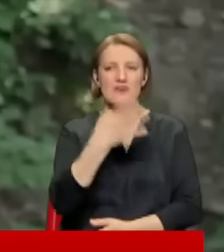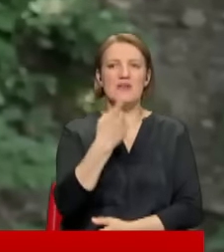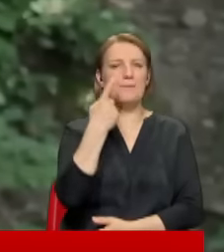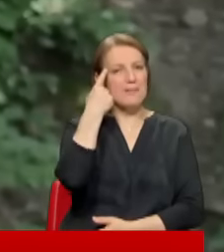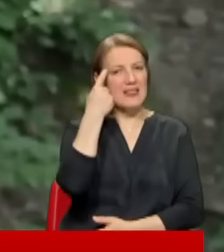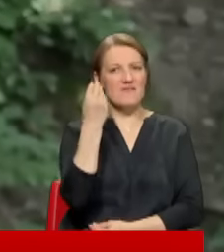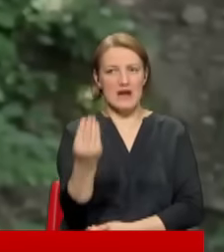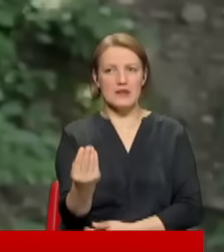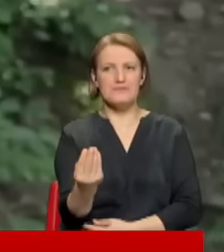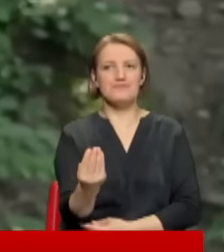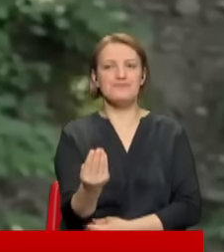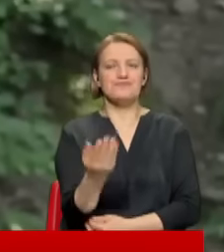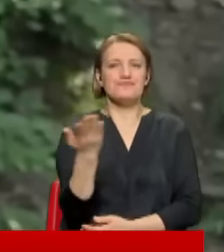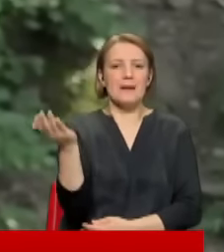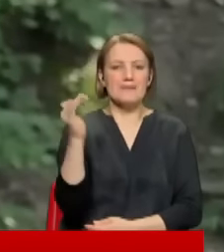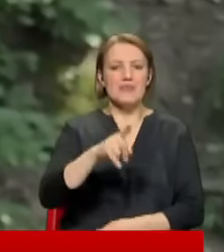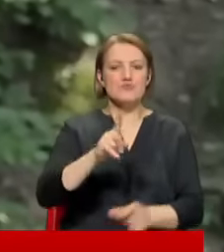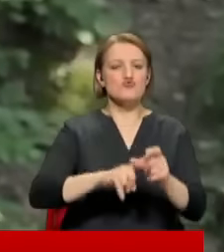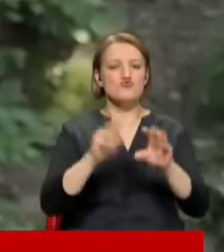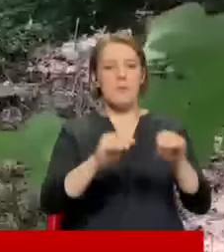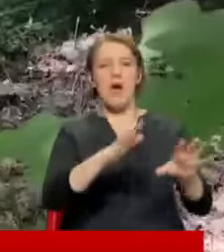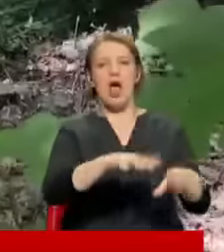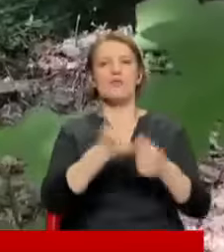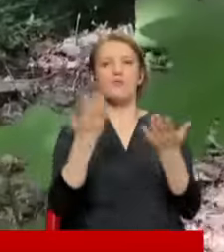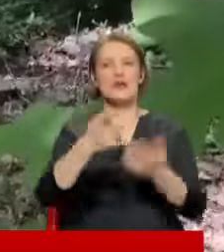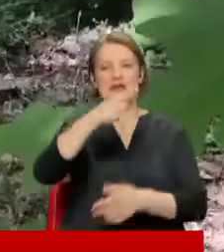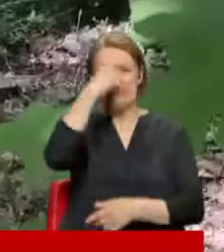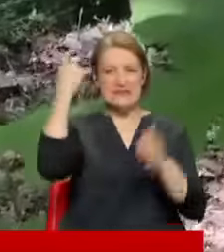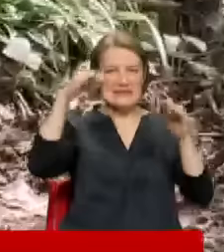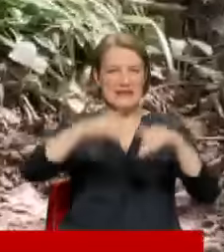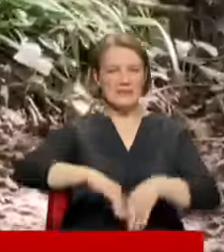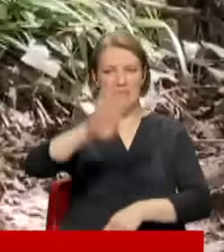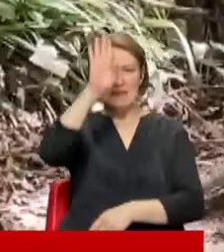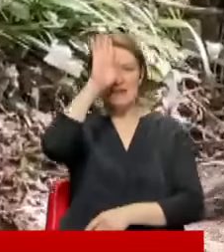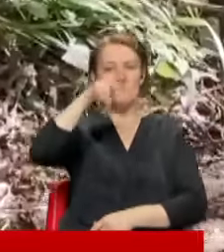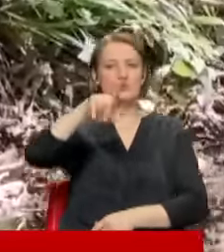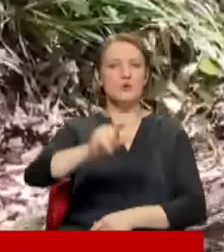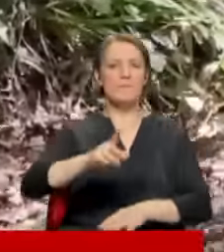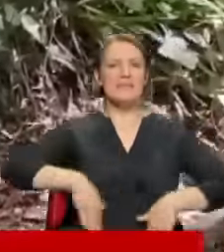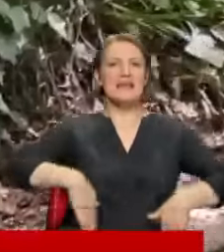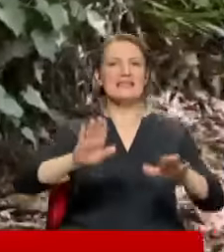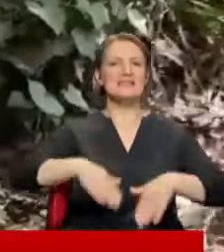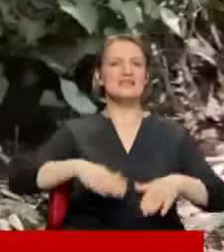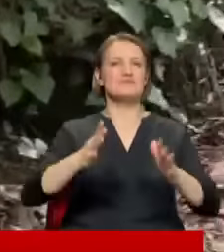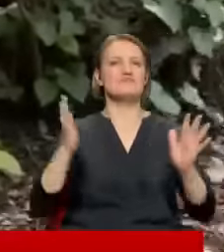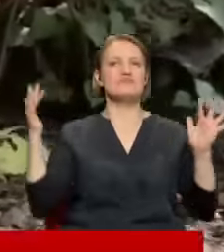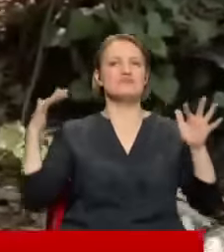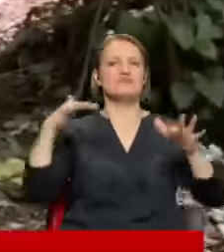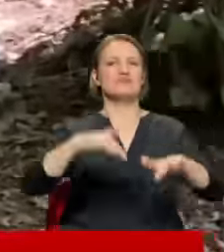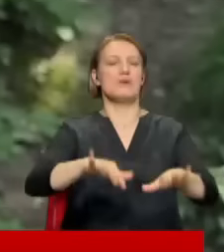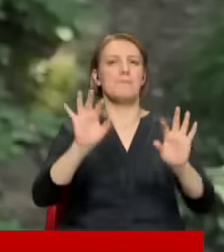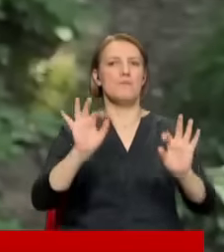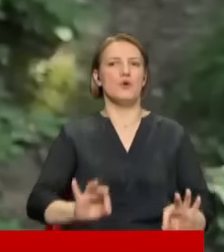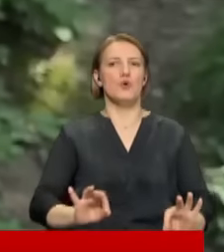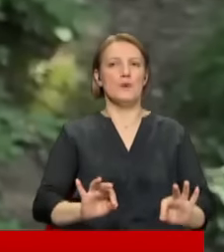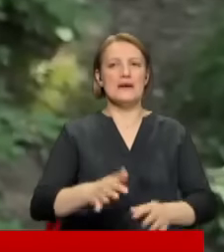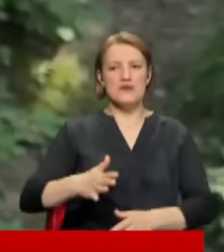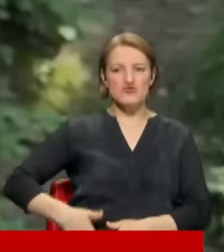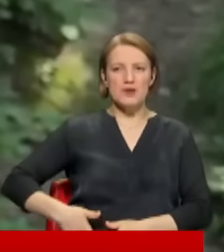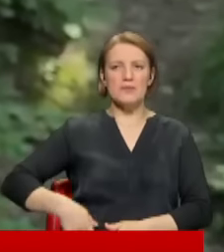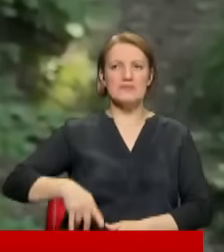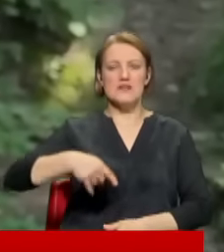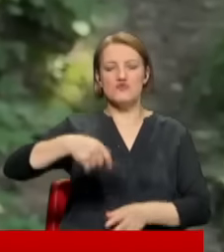bilgi verdik ama gelip bu çöpleri almıyorlar. Yazın gelmesiyle İstanbullular piknik ve mesire alanlarına akın etmeye başladı. Biz cebimizden